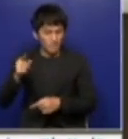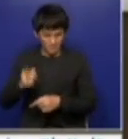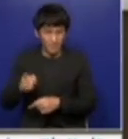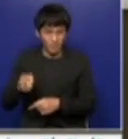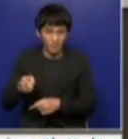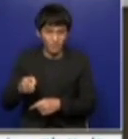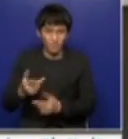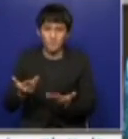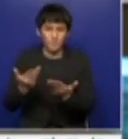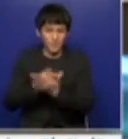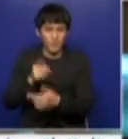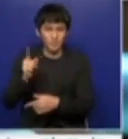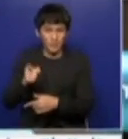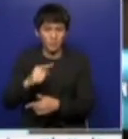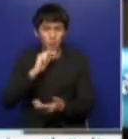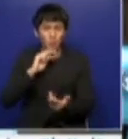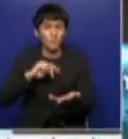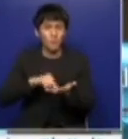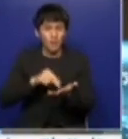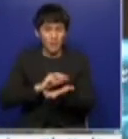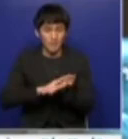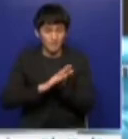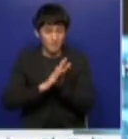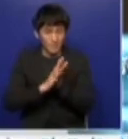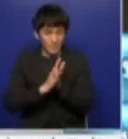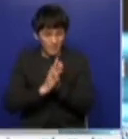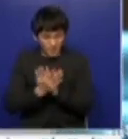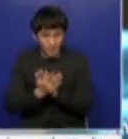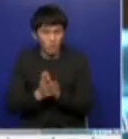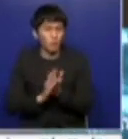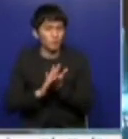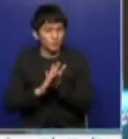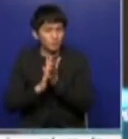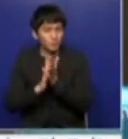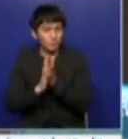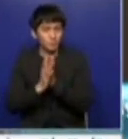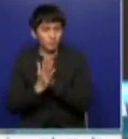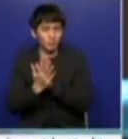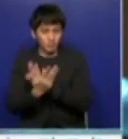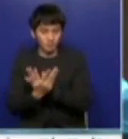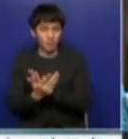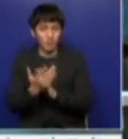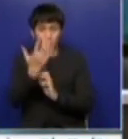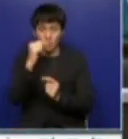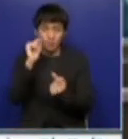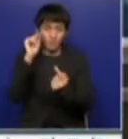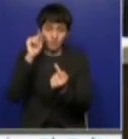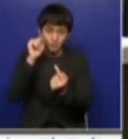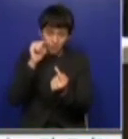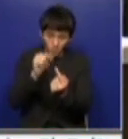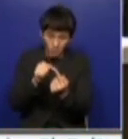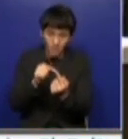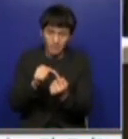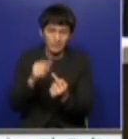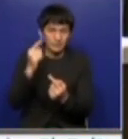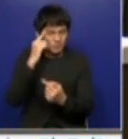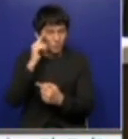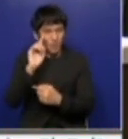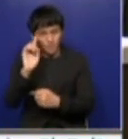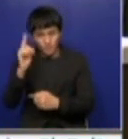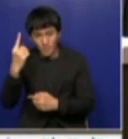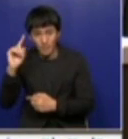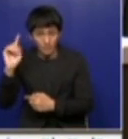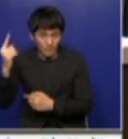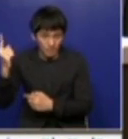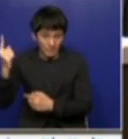มีการเรียนเป็นบ้านที่รูปคือการเปลี่ยนแปลงที่ค่อยเป็นค่อยไปโดยมีเป้าหมายที่มีนวัตกรรมใหม่เข้า